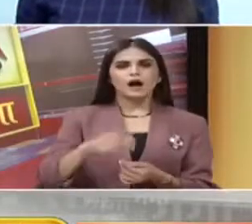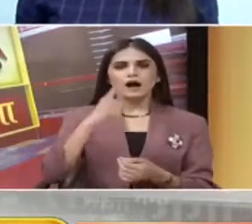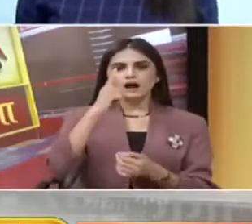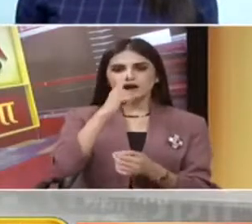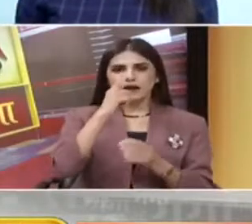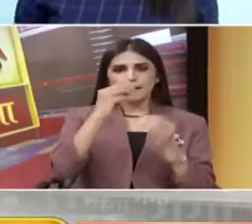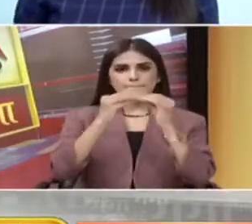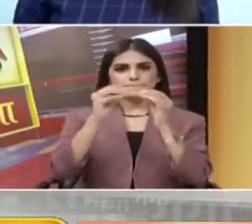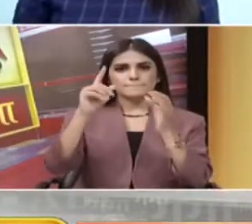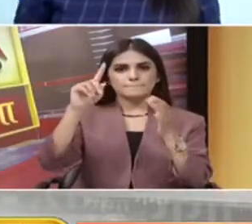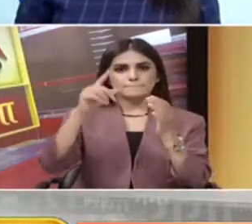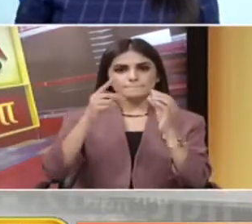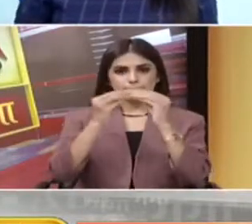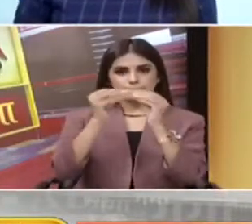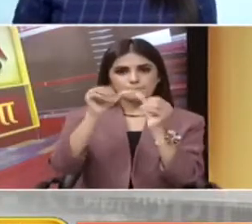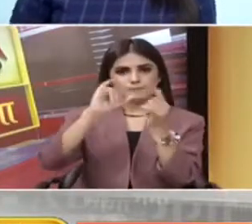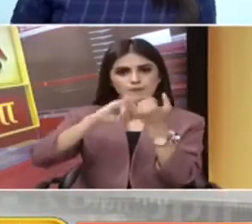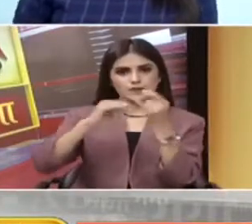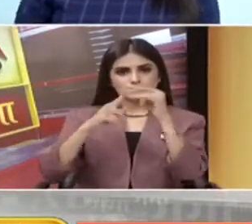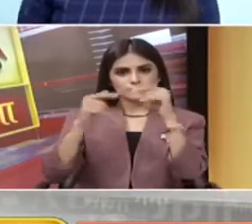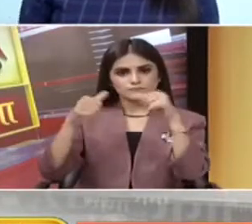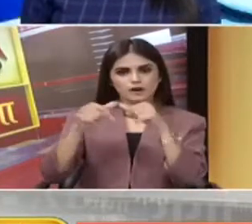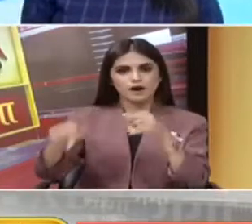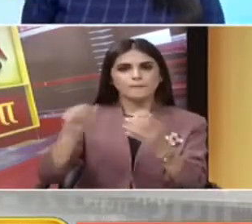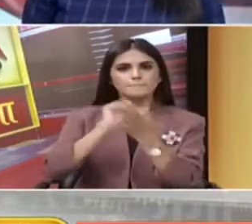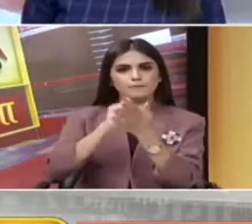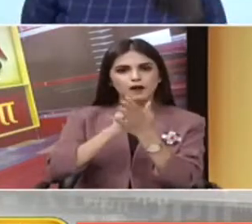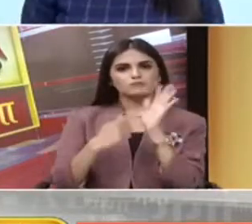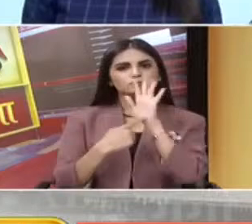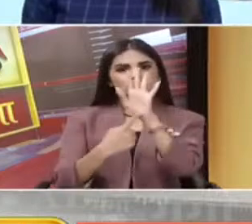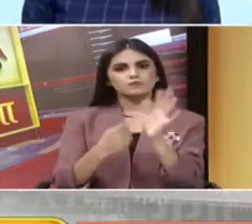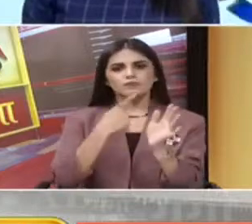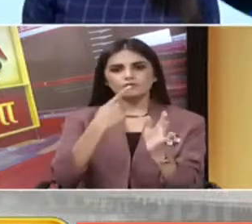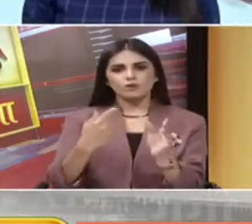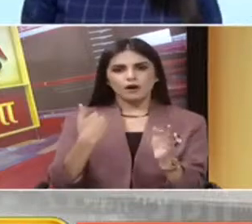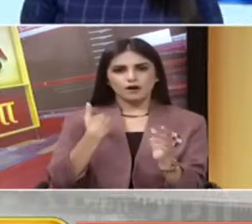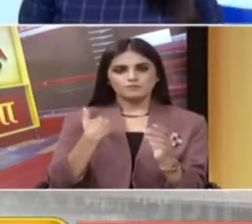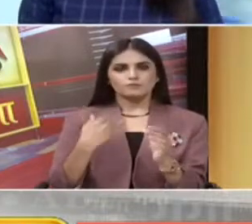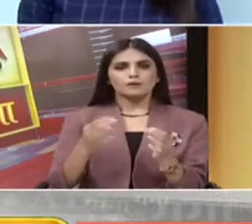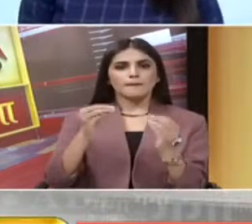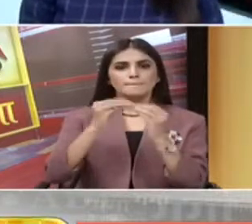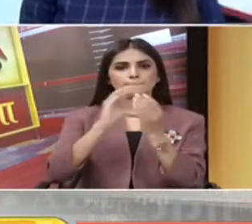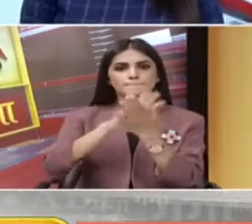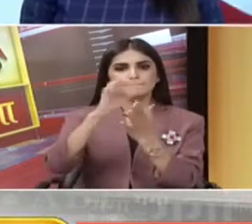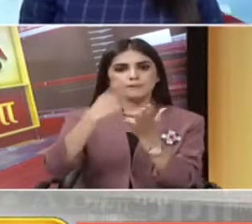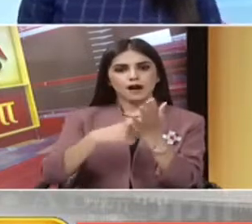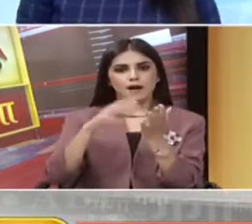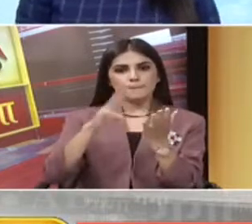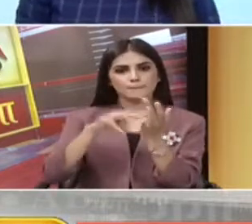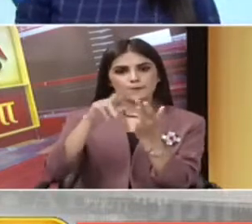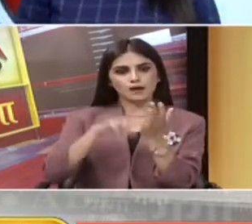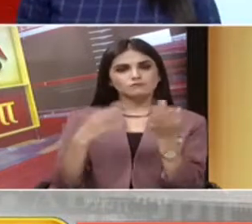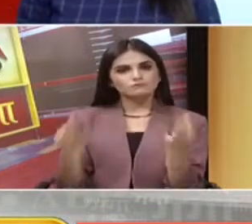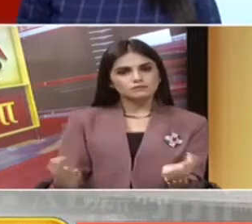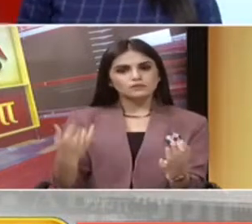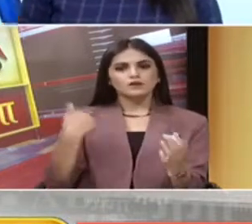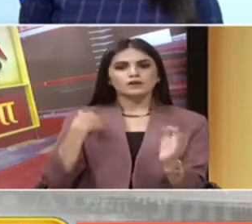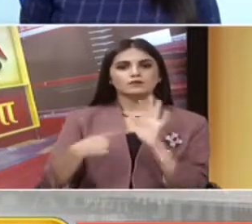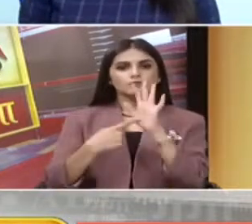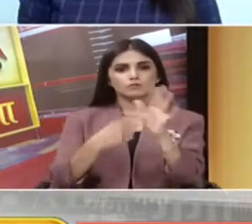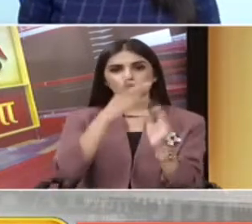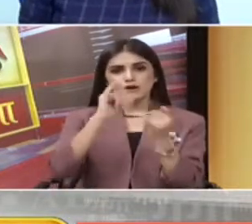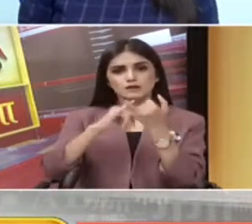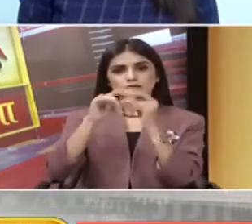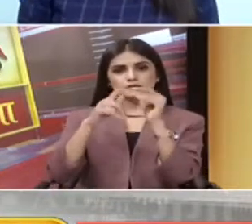है और आज बसपा सुप्रीमो मायावती ने प्रेस कांफ्रेंस कर खुद को ब्राह्मणों का हितैषी बता दिया और सपा पर निशाना साधते हुए